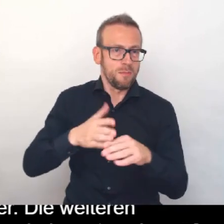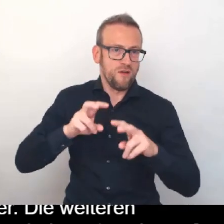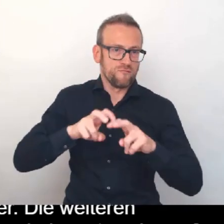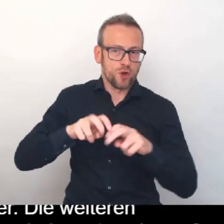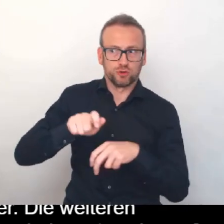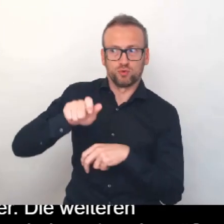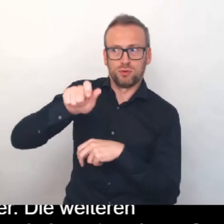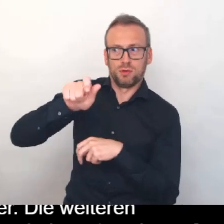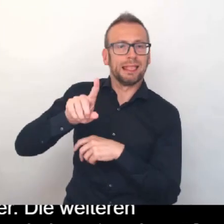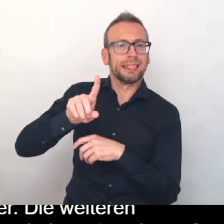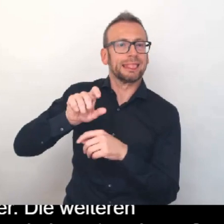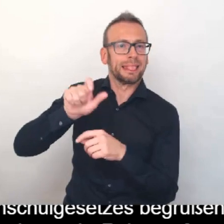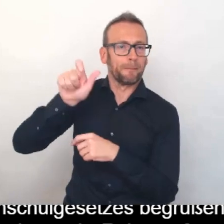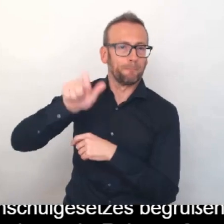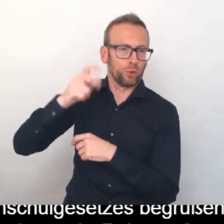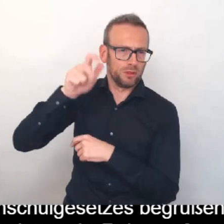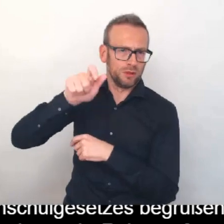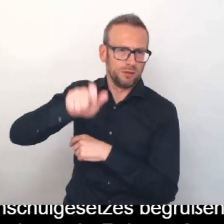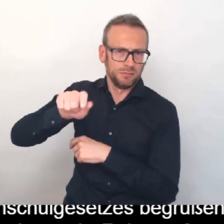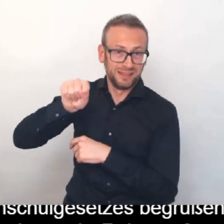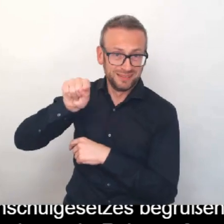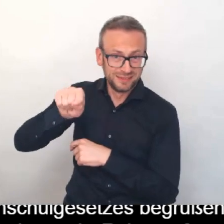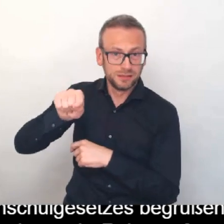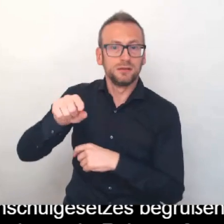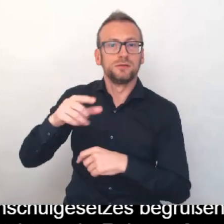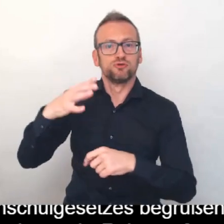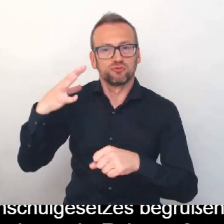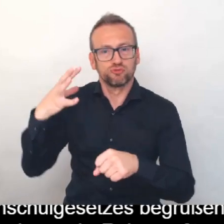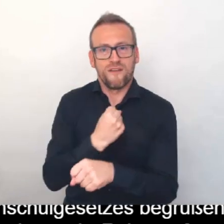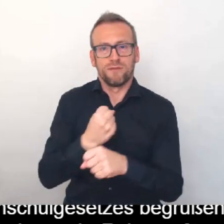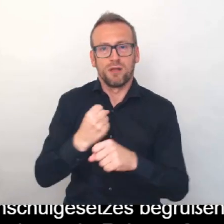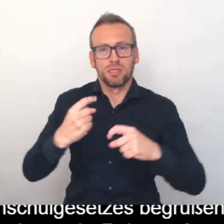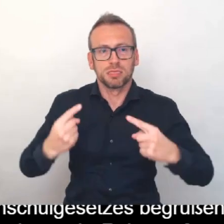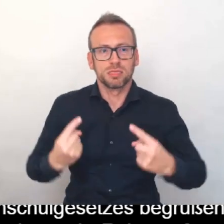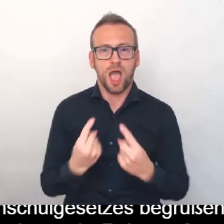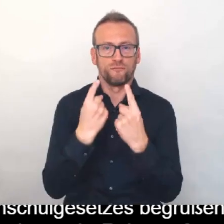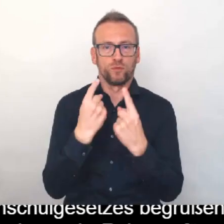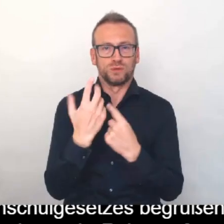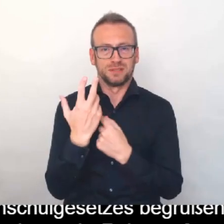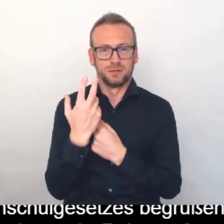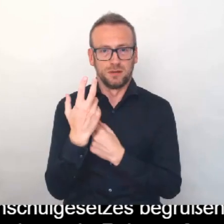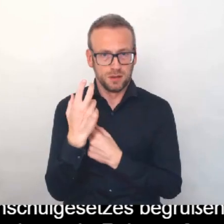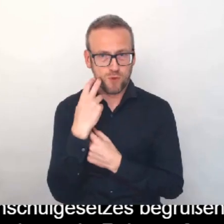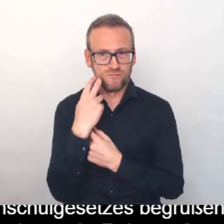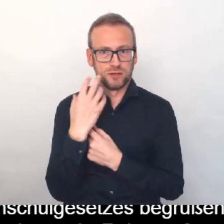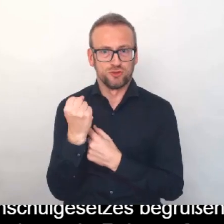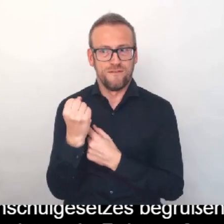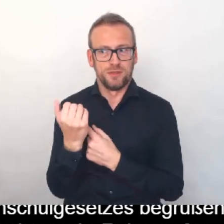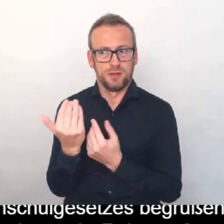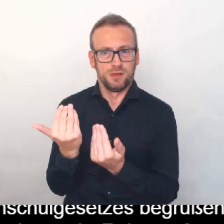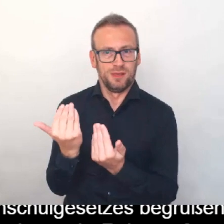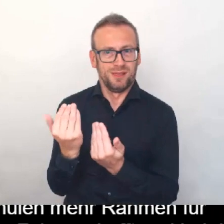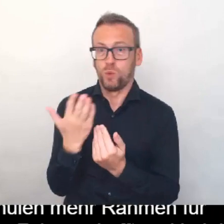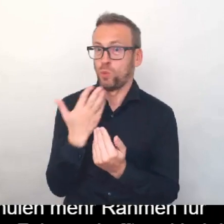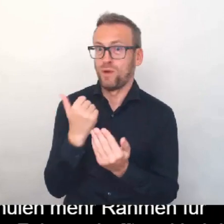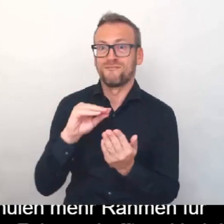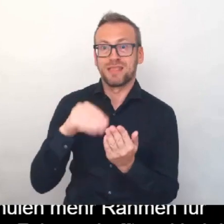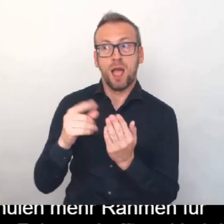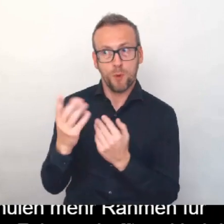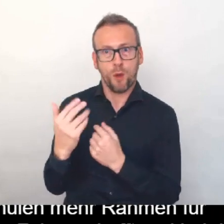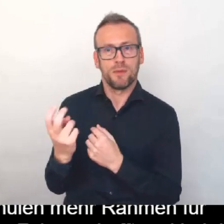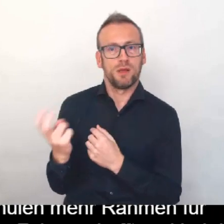Begleitet wird das durch eine Fokussierung des Wissenschaftsministeriums auf die strategische Steuerung der Hochschulen und